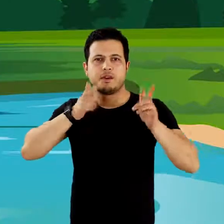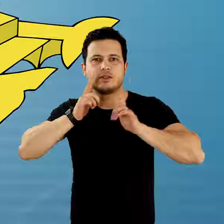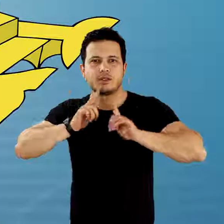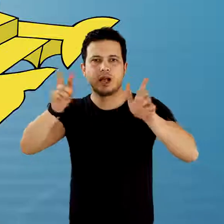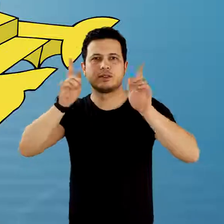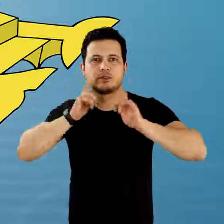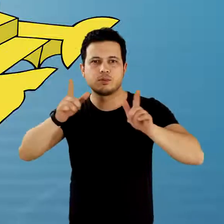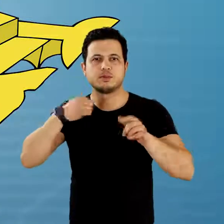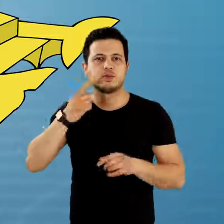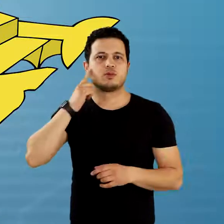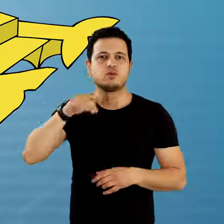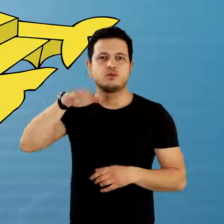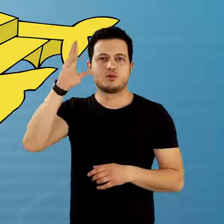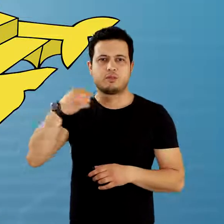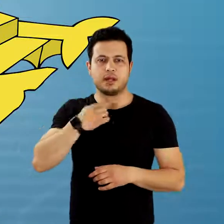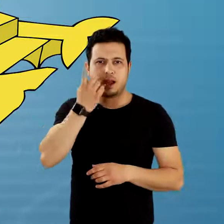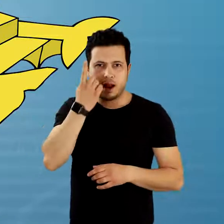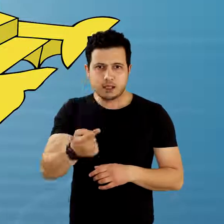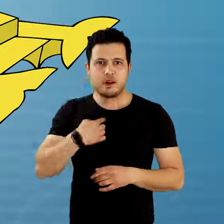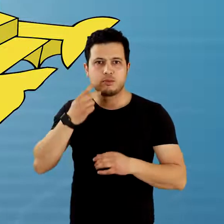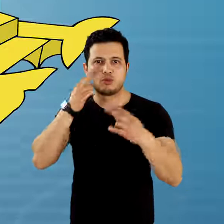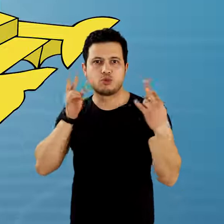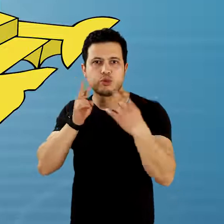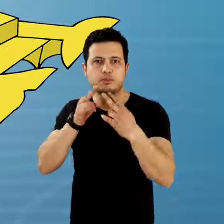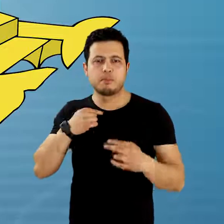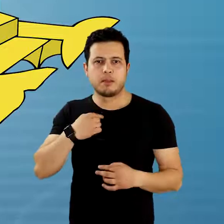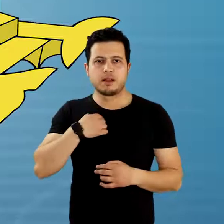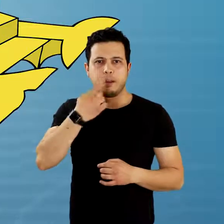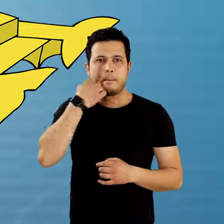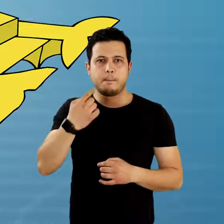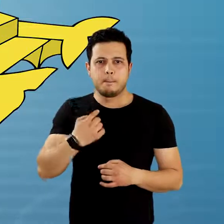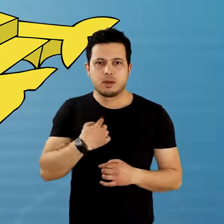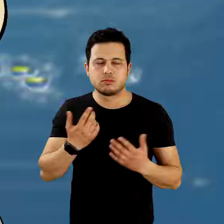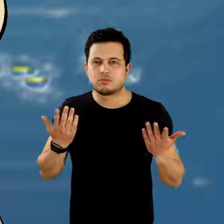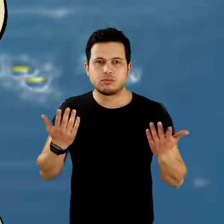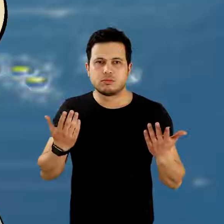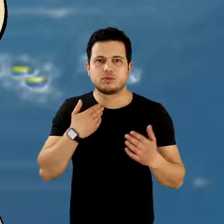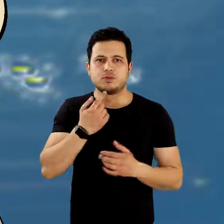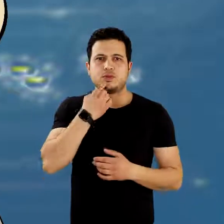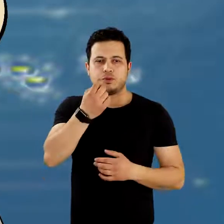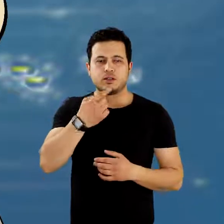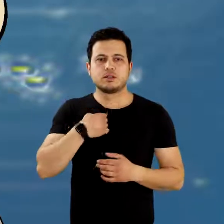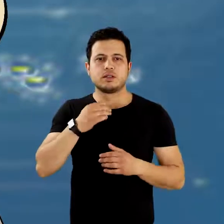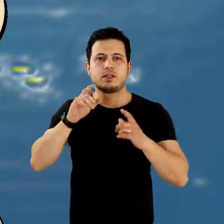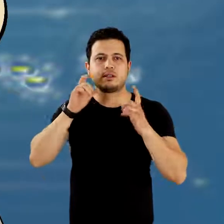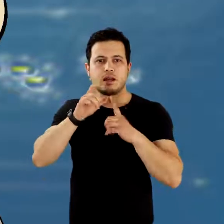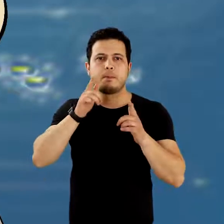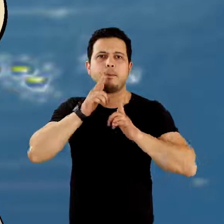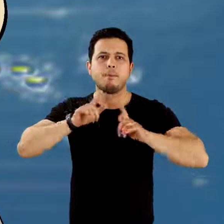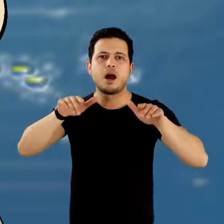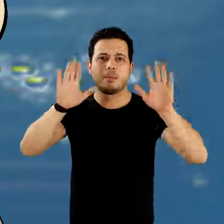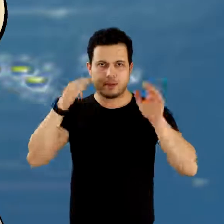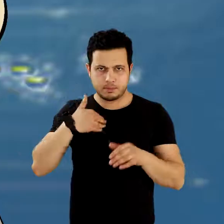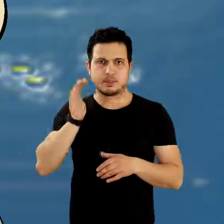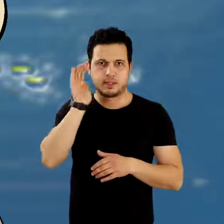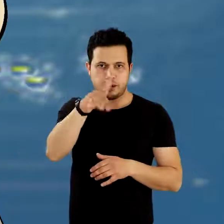duymuyorsunuz. Şimdi de sanki beni ilk defa görüyormuş gibi bana bakıp duruyorsunuz. Tamam Selim, niye bağırıyorsun? Geliyoruz